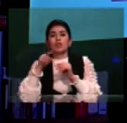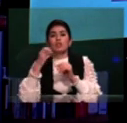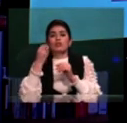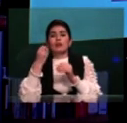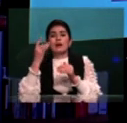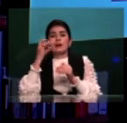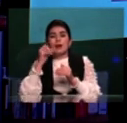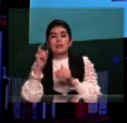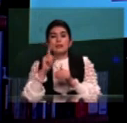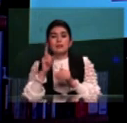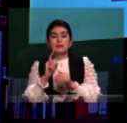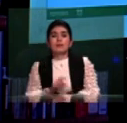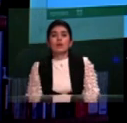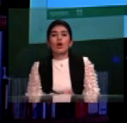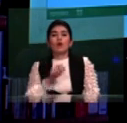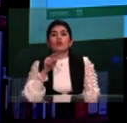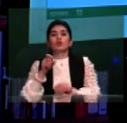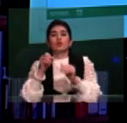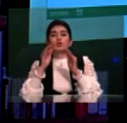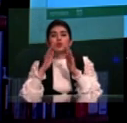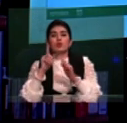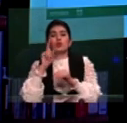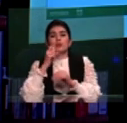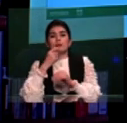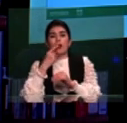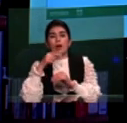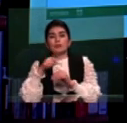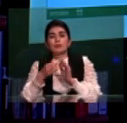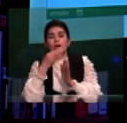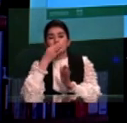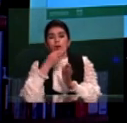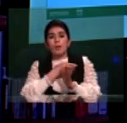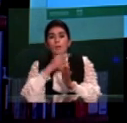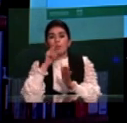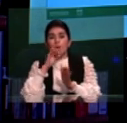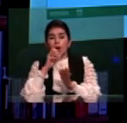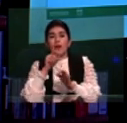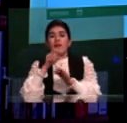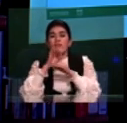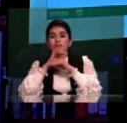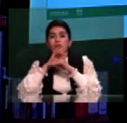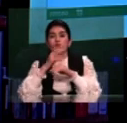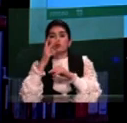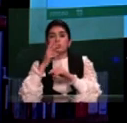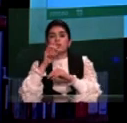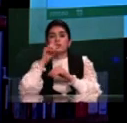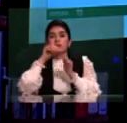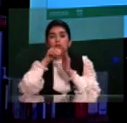раз, то что скажет программа? Программа попросит ввести